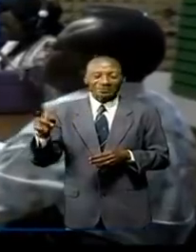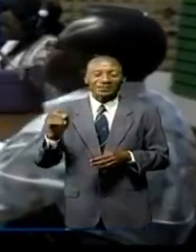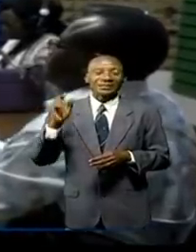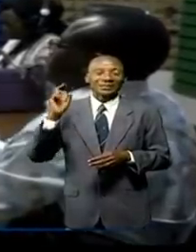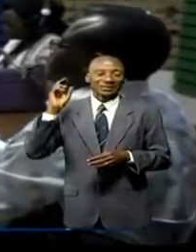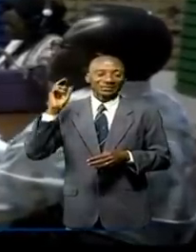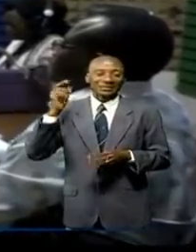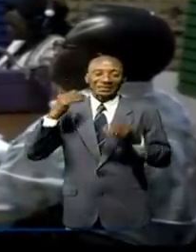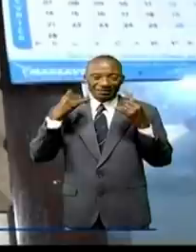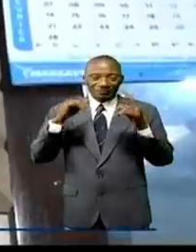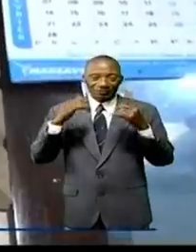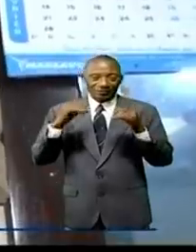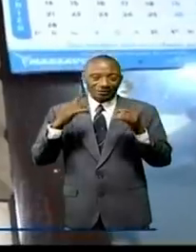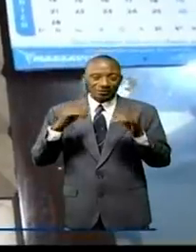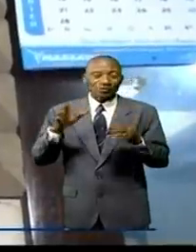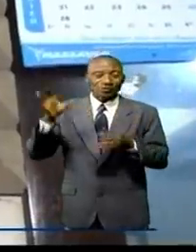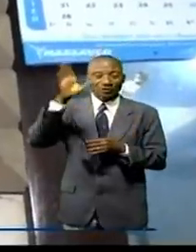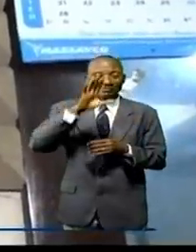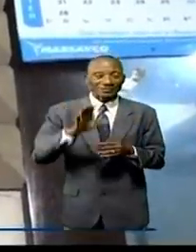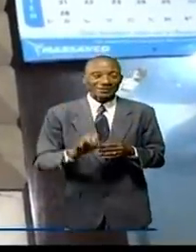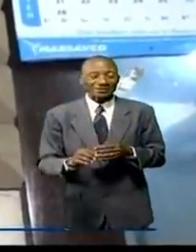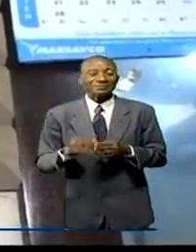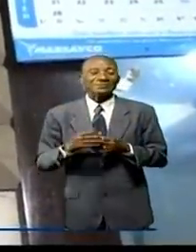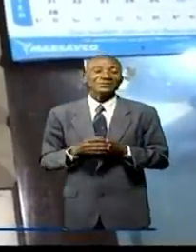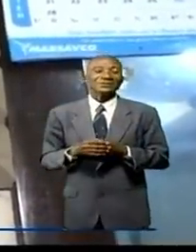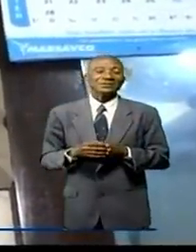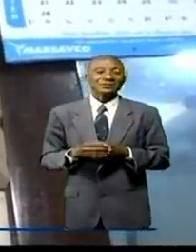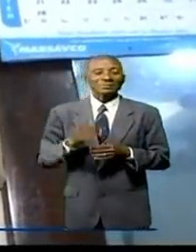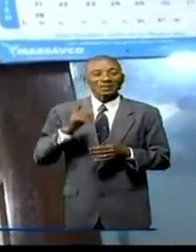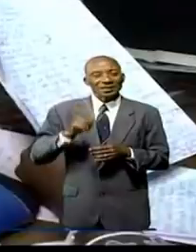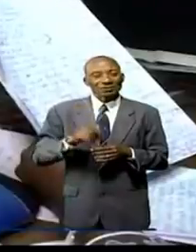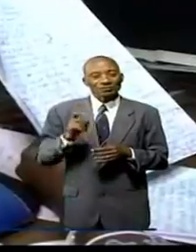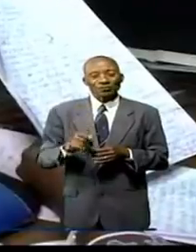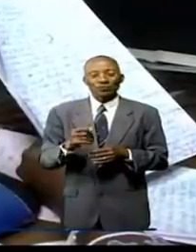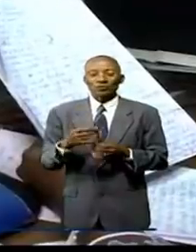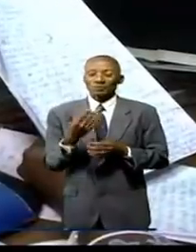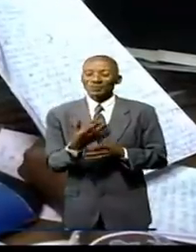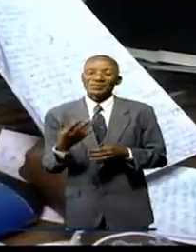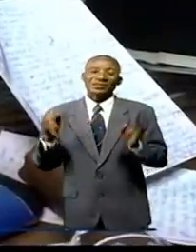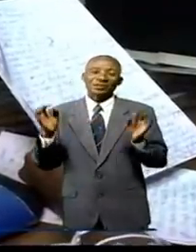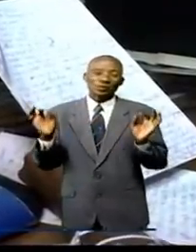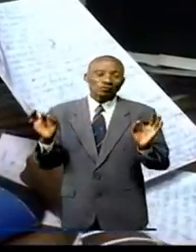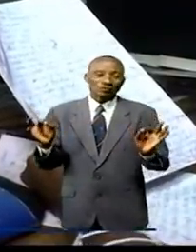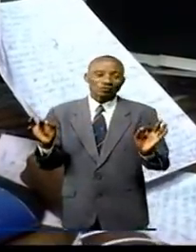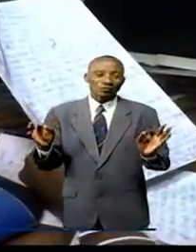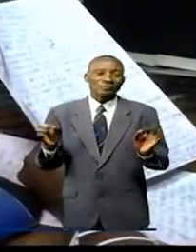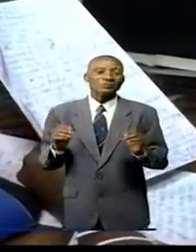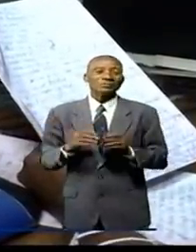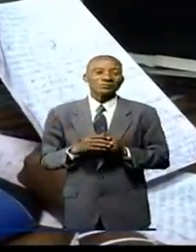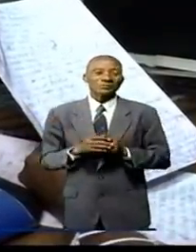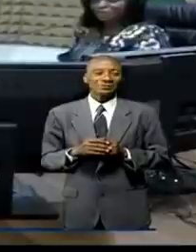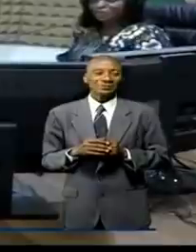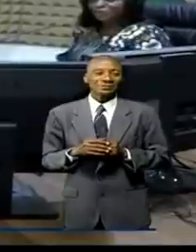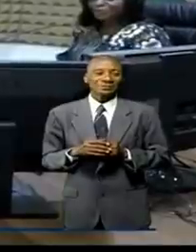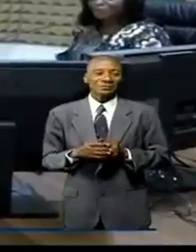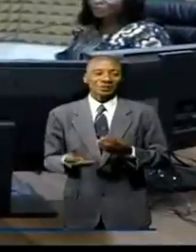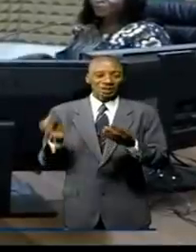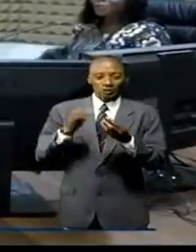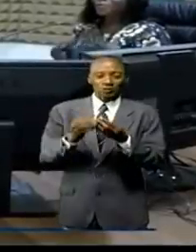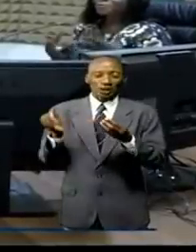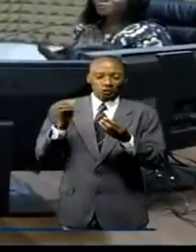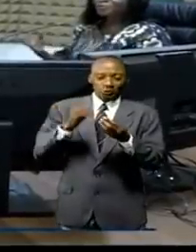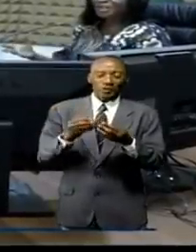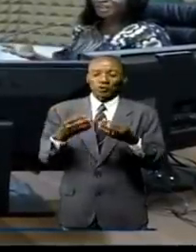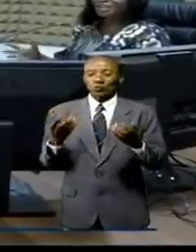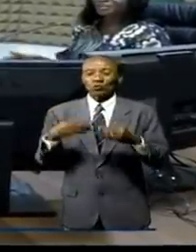si seulement si elle est dotée d'un équipement d'une nouvelle génération, doublé des renforcements des capacités du personnel. Nous